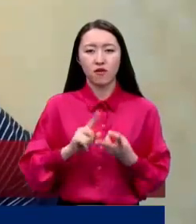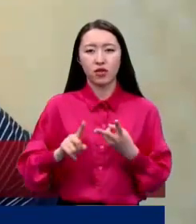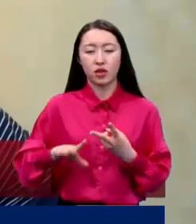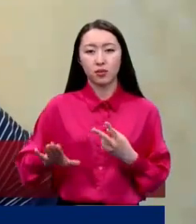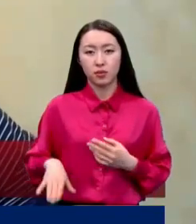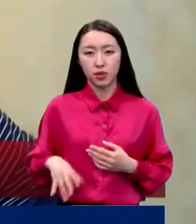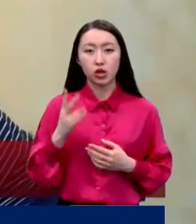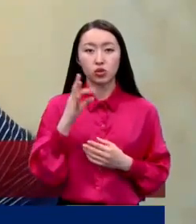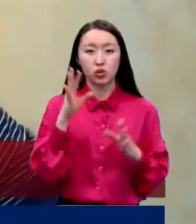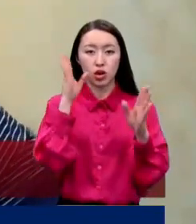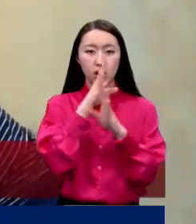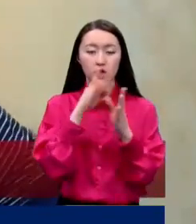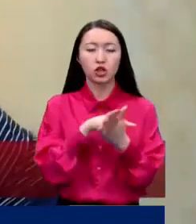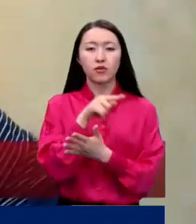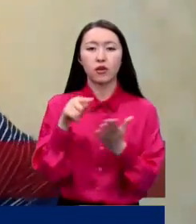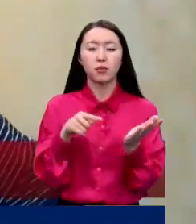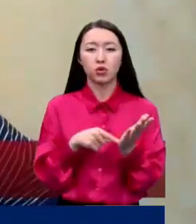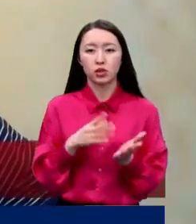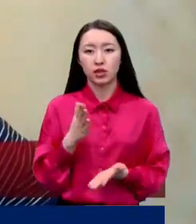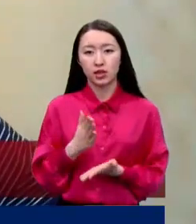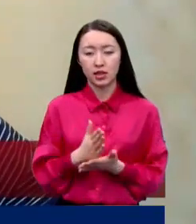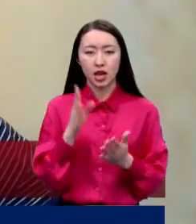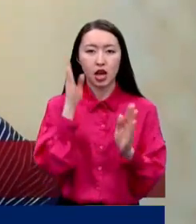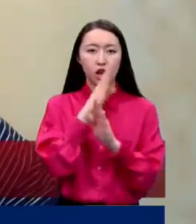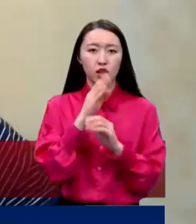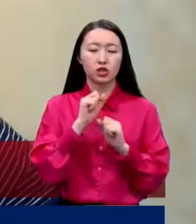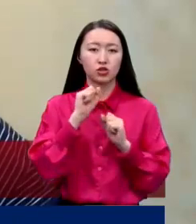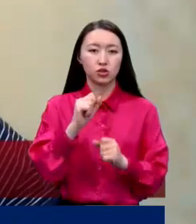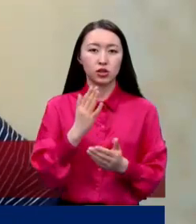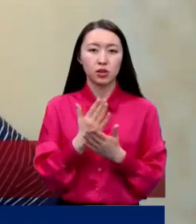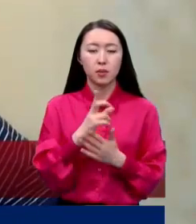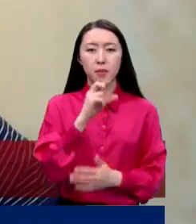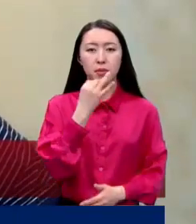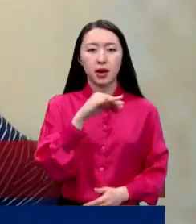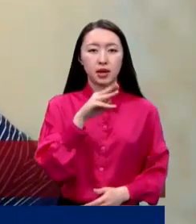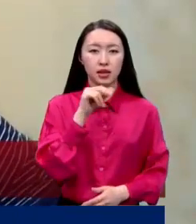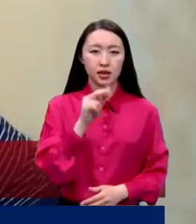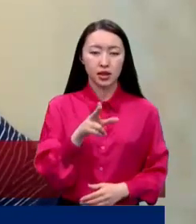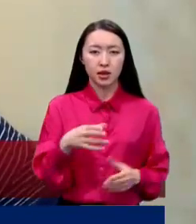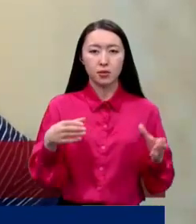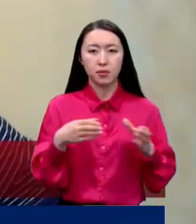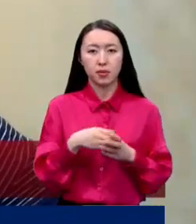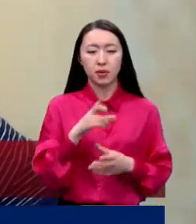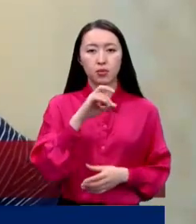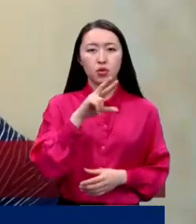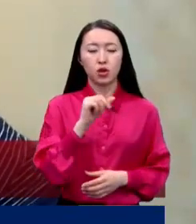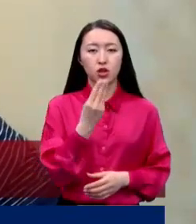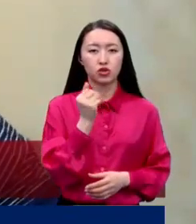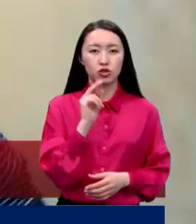экологические процессы есть. Экологические проекты есть. К примеру, партия «Байтак», проект «Байтак» Булушак